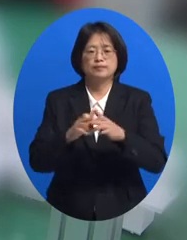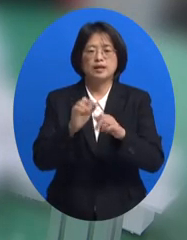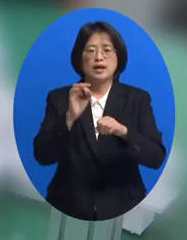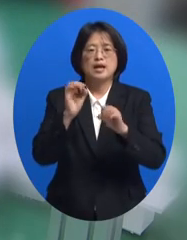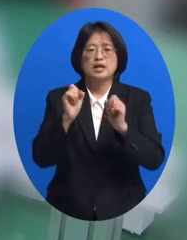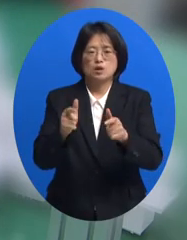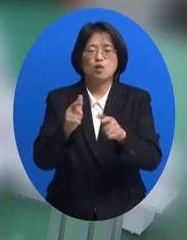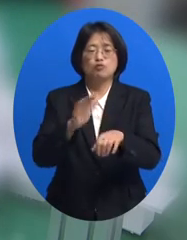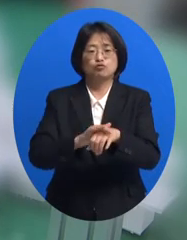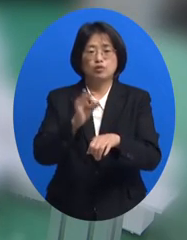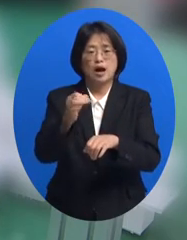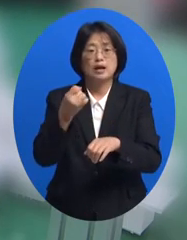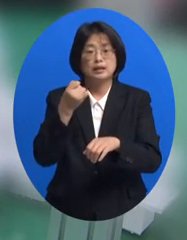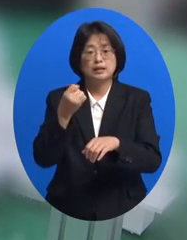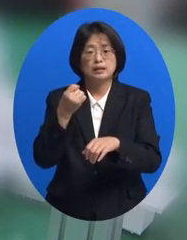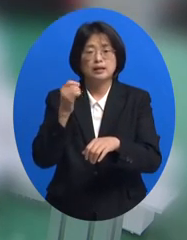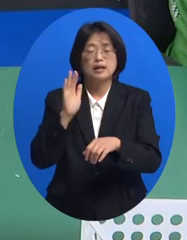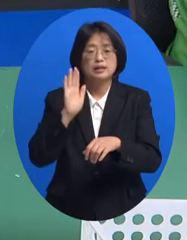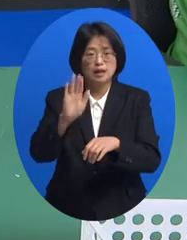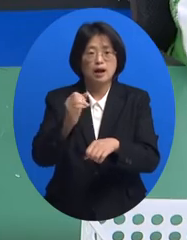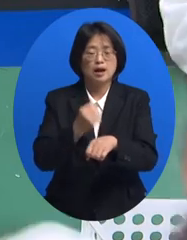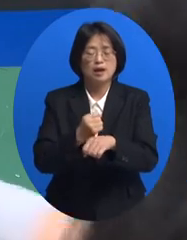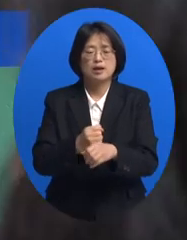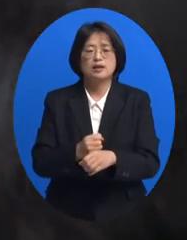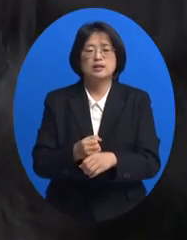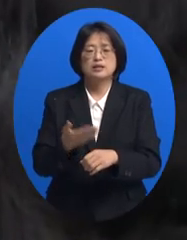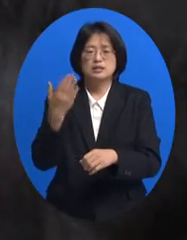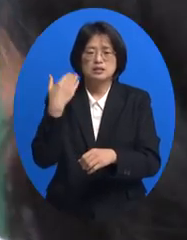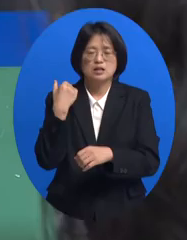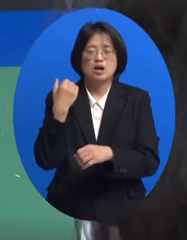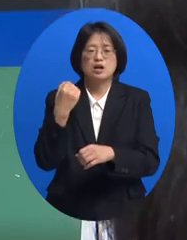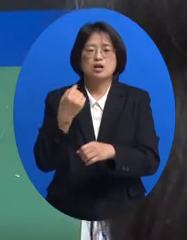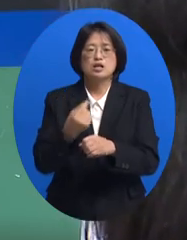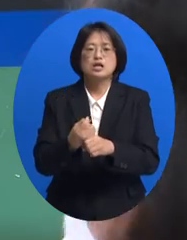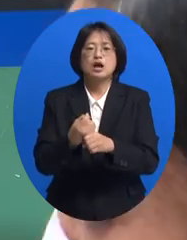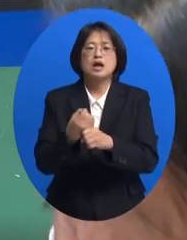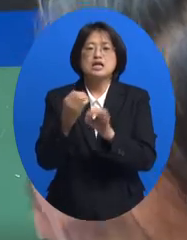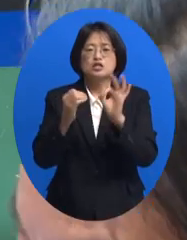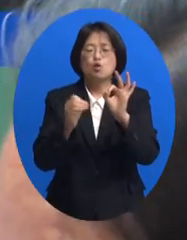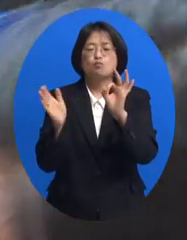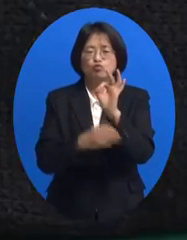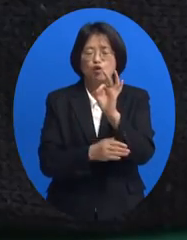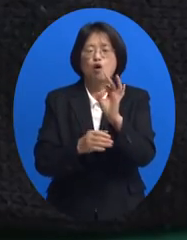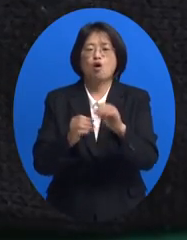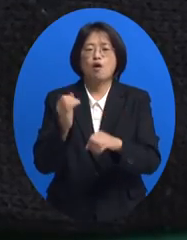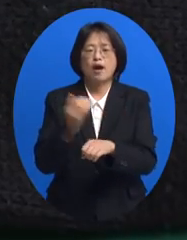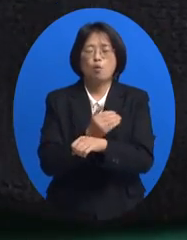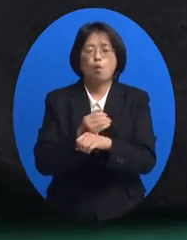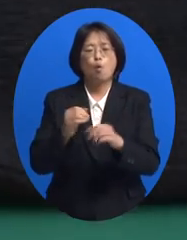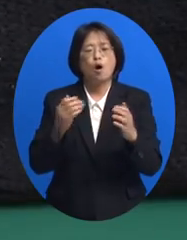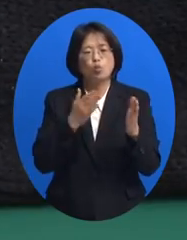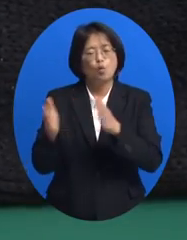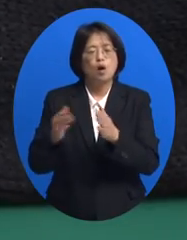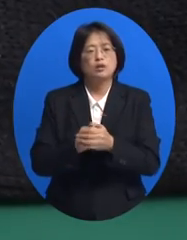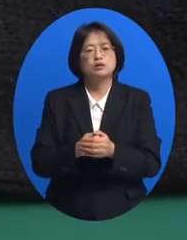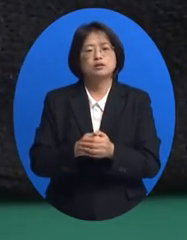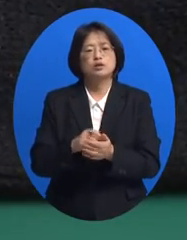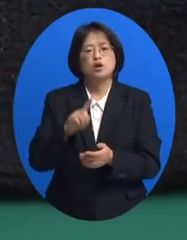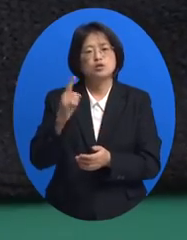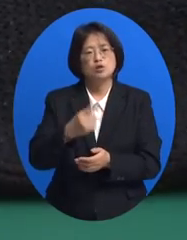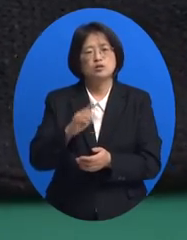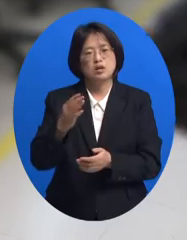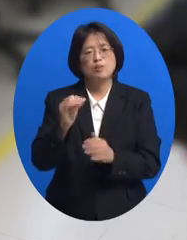장애인 기회 수당은 다음 달부터 지급될 예정으로 지난 10월일 기준으로 소급 적용되며 돈의 1400여명이 받을 것으로